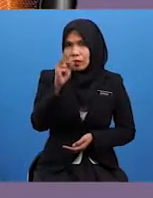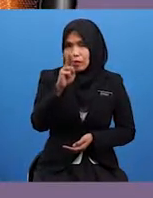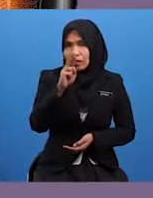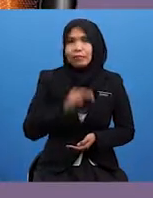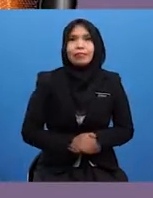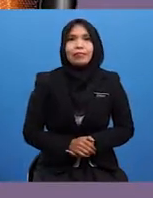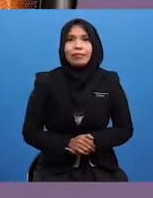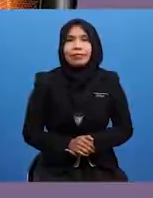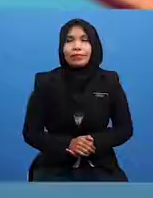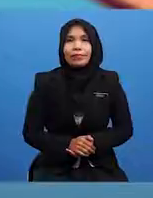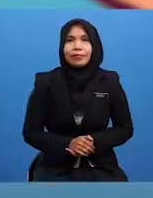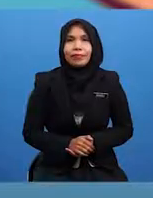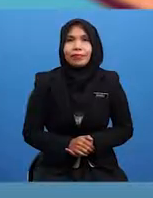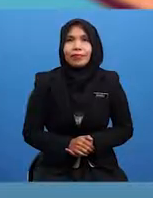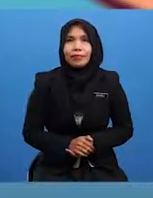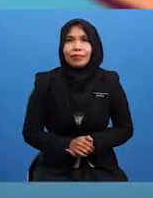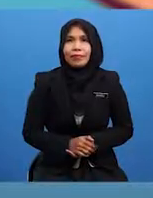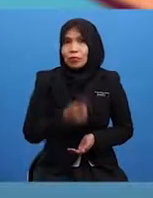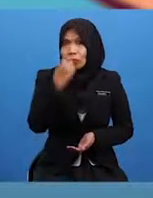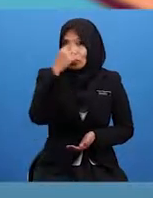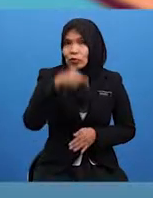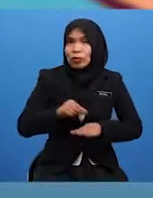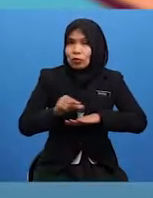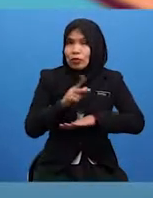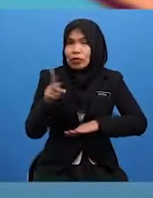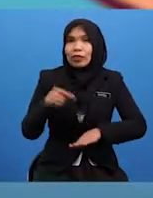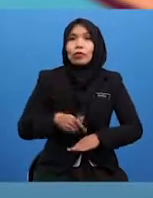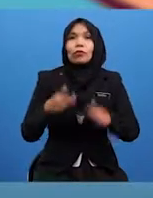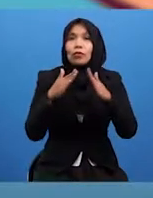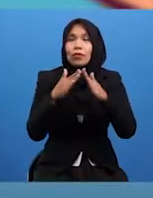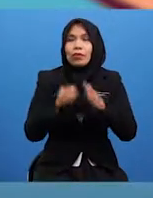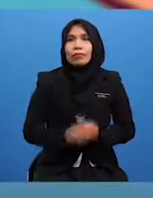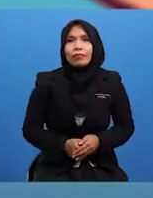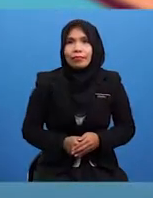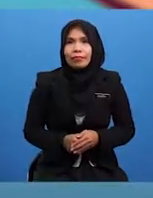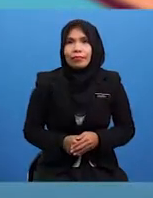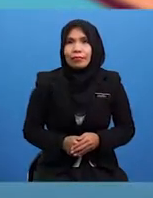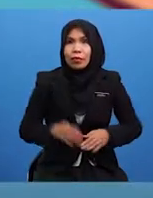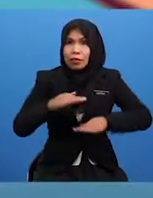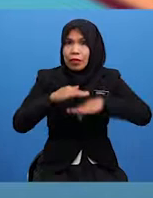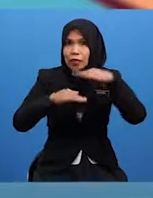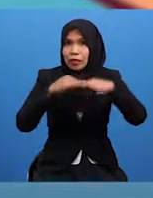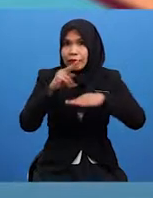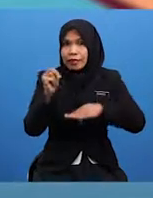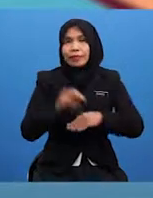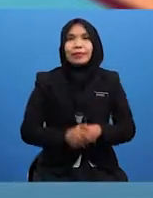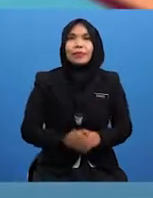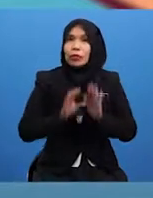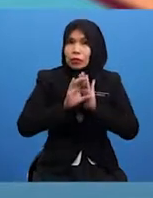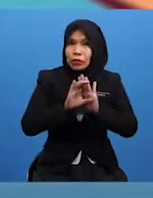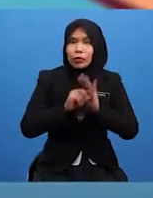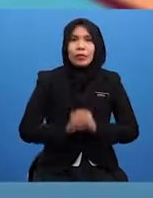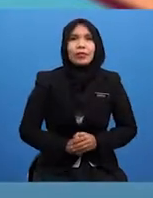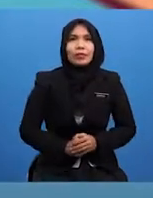melalui panel solar untuk digunakan di rumah atau bangunan. Antara contoh kegunaannya